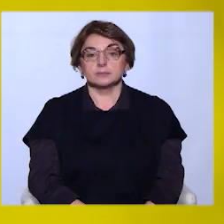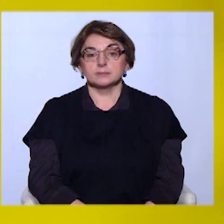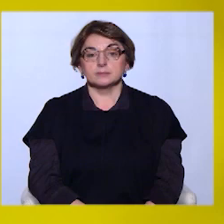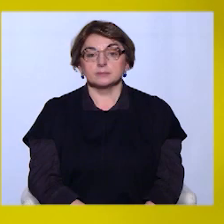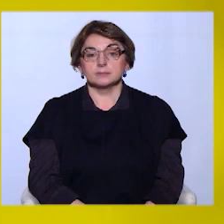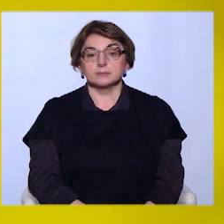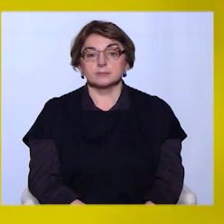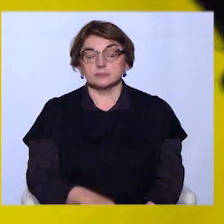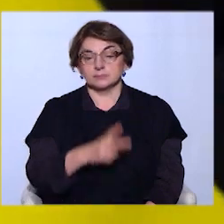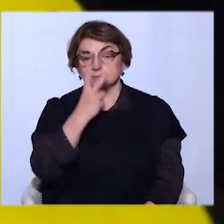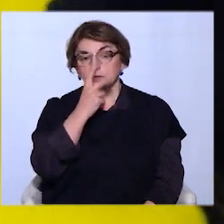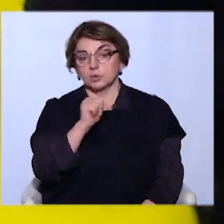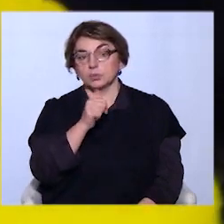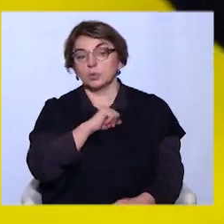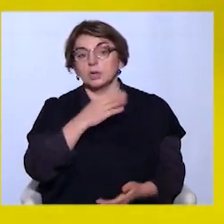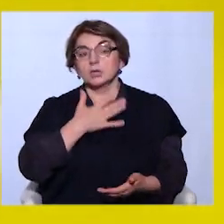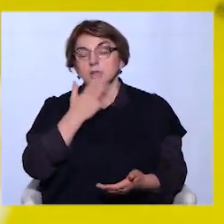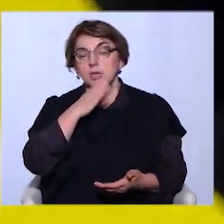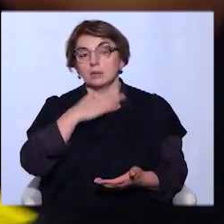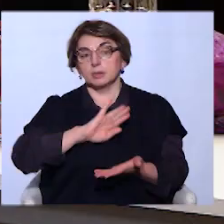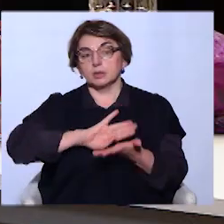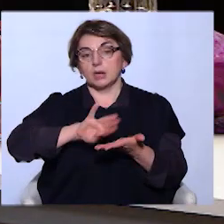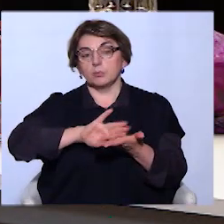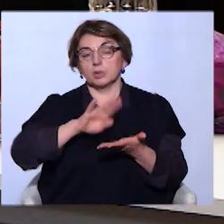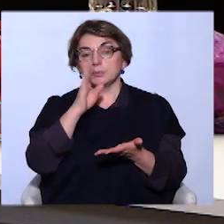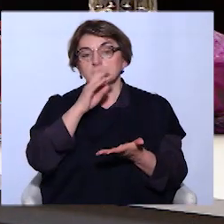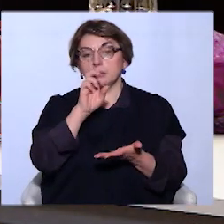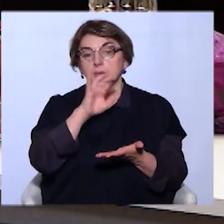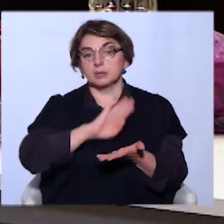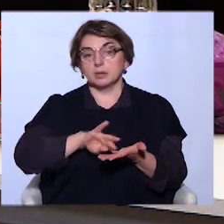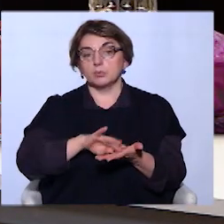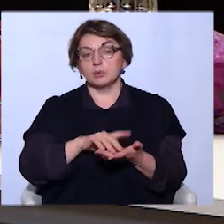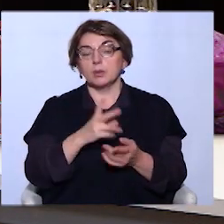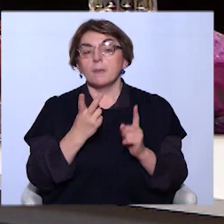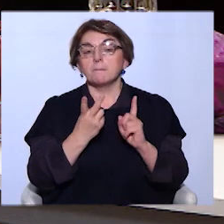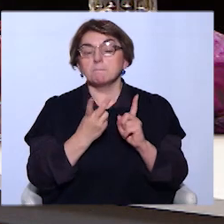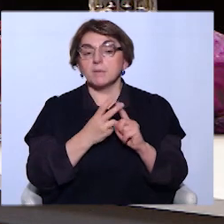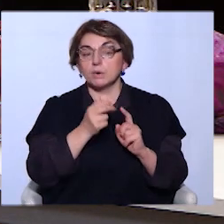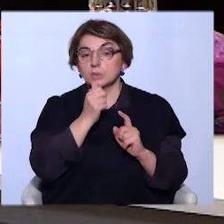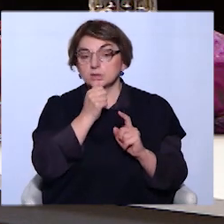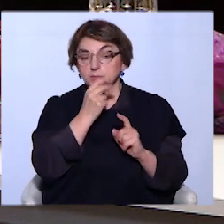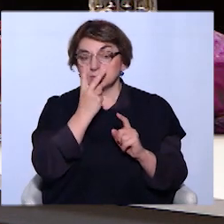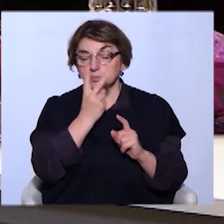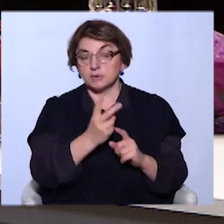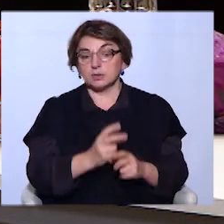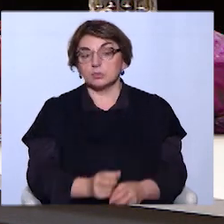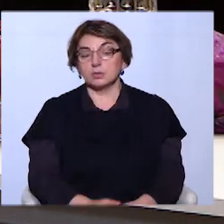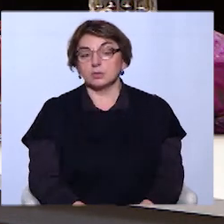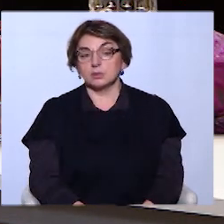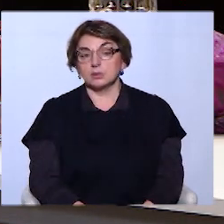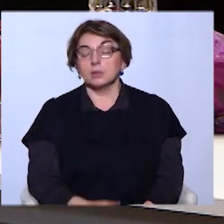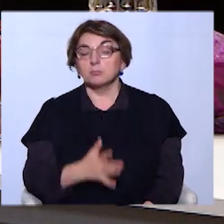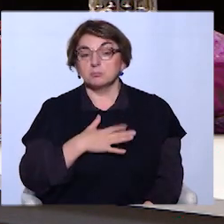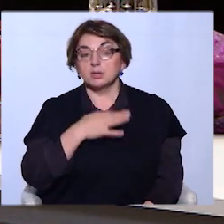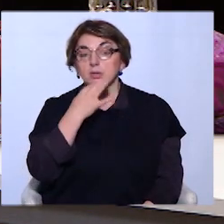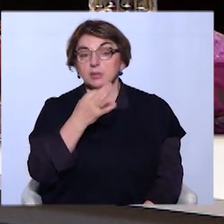თქვენ ხედავთ ექსპერიმენტს, როგორ წავიდა აქტიურად პროცესი. მეორე ექსპერიმენტი გავაკეთოთ. ანუ მე